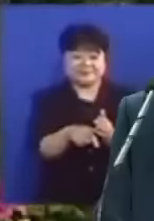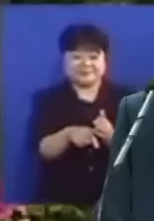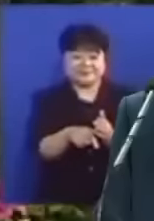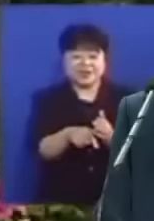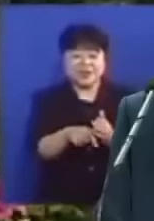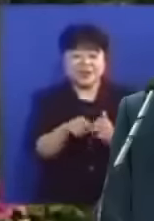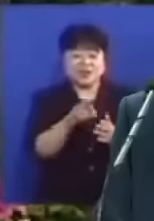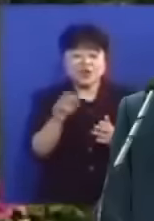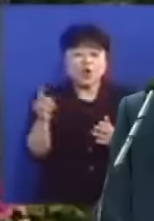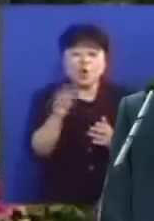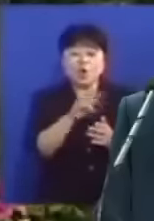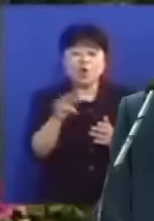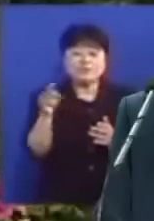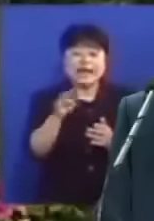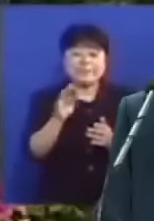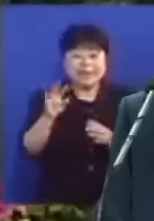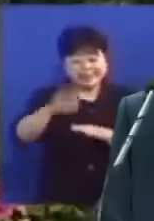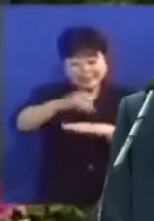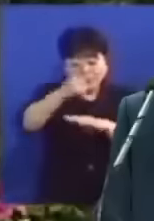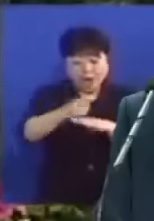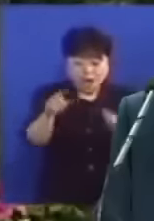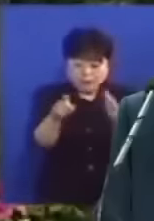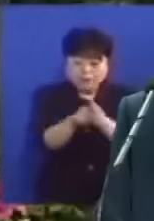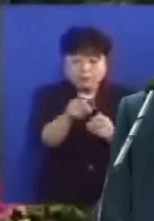여호사밧 왕은 믿음이 좋은 왕입니다.